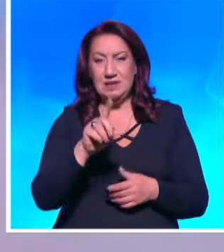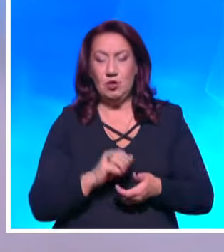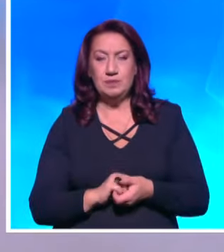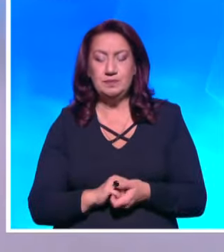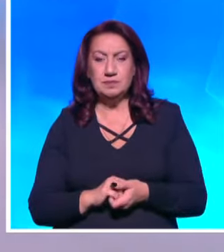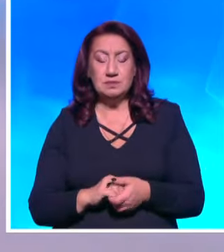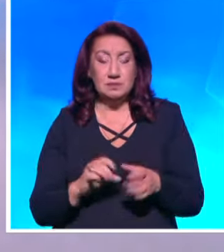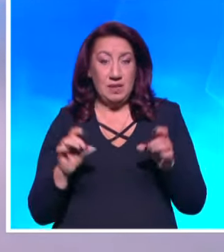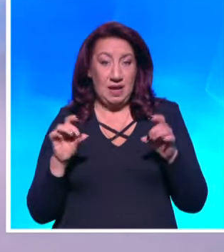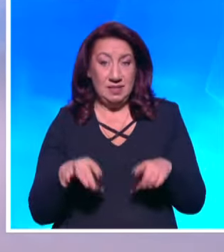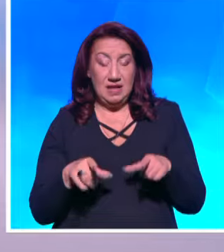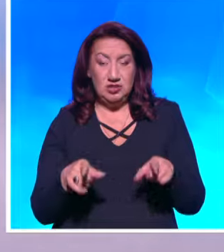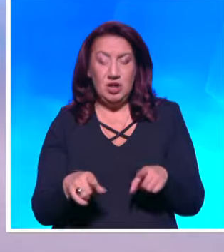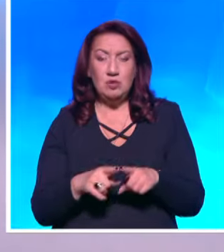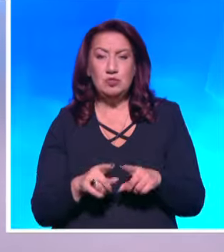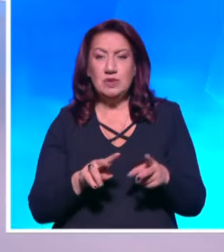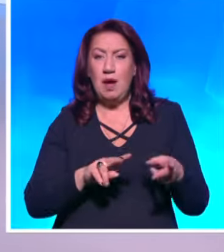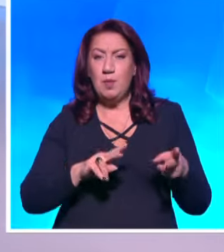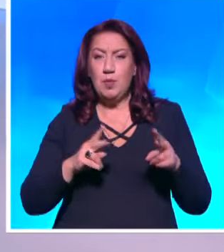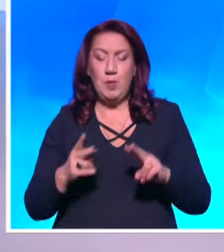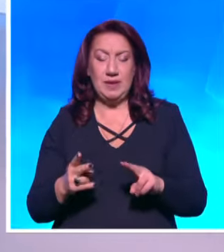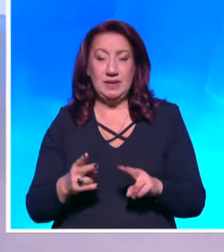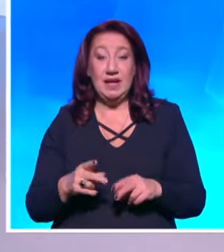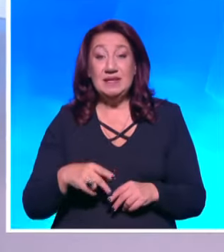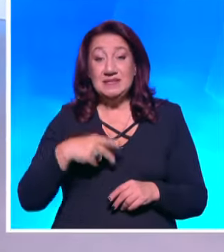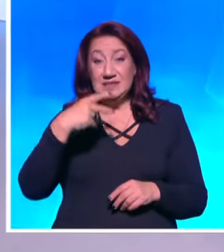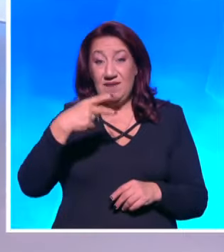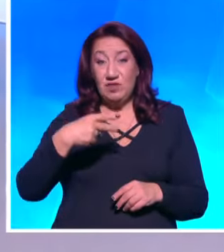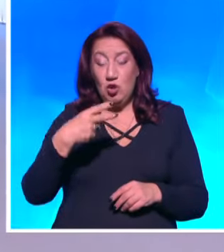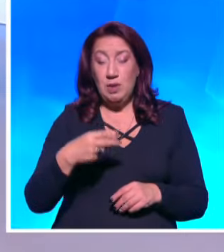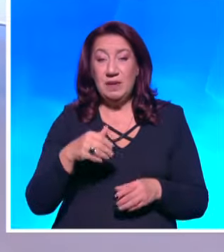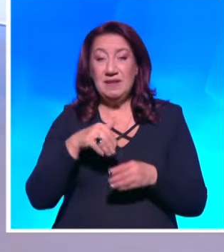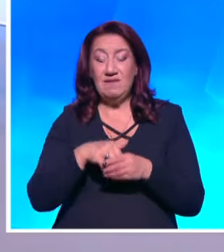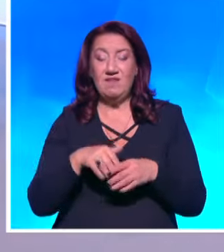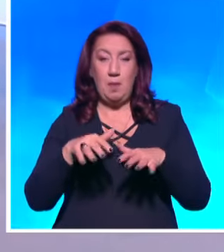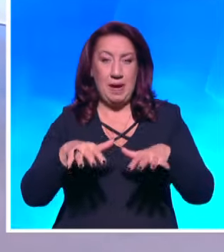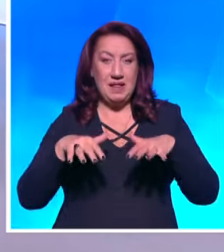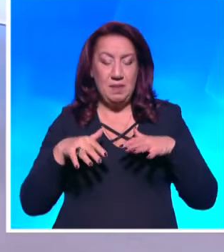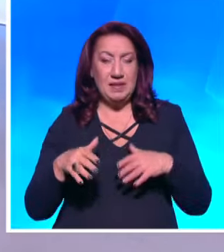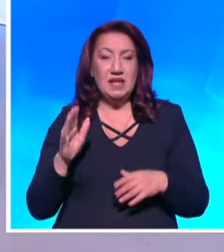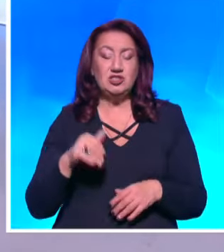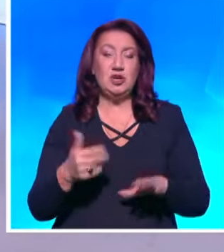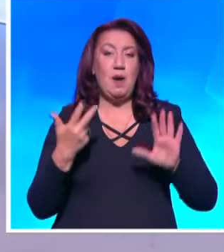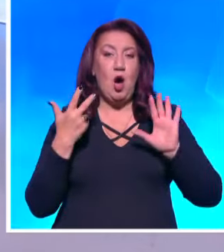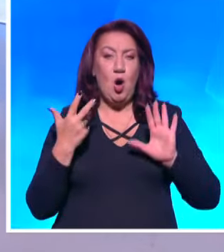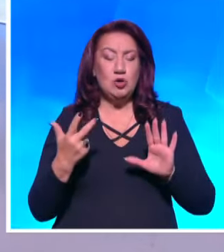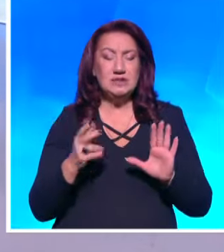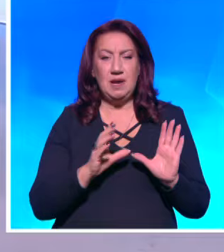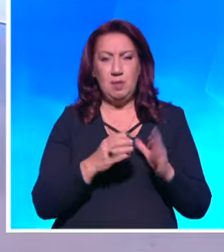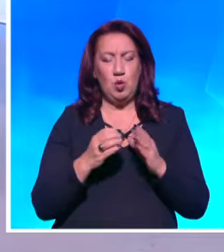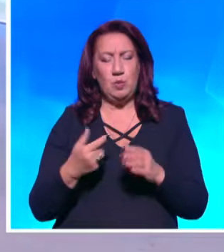от началото на демократичните промени за втори път в Народното събрание ще има 8 парламентарни групи. През